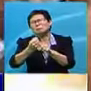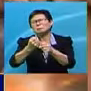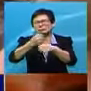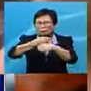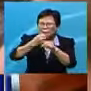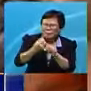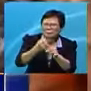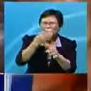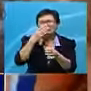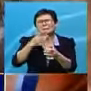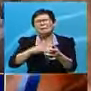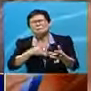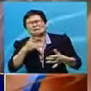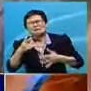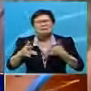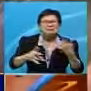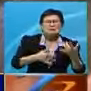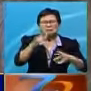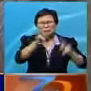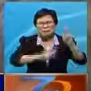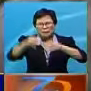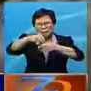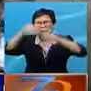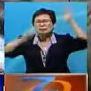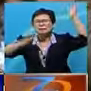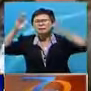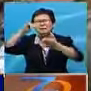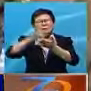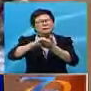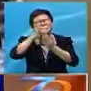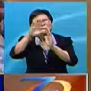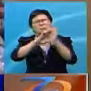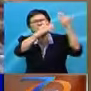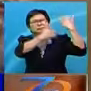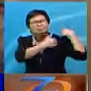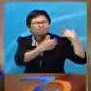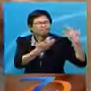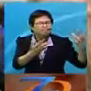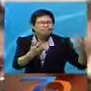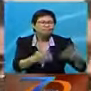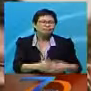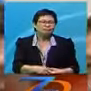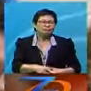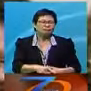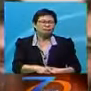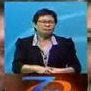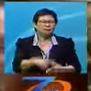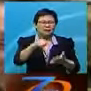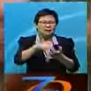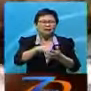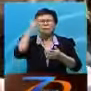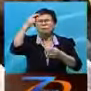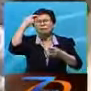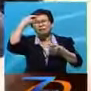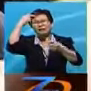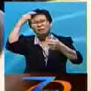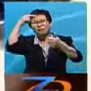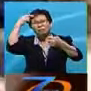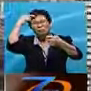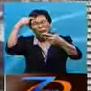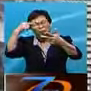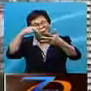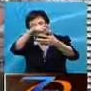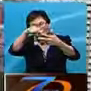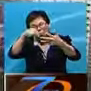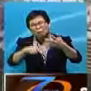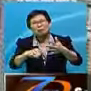among people kat Malaysia. Jadi ini yang tak bertanggungjawab lah. Nanti benda-benda macam ni, fakta betul macam ni, dia menakutkan.